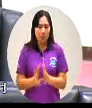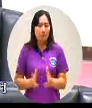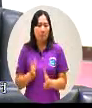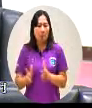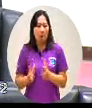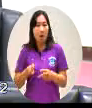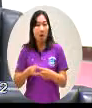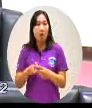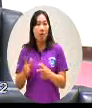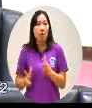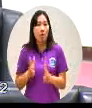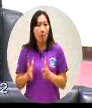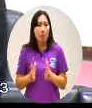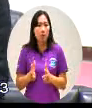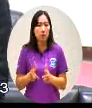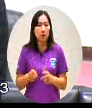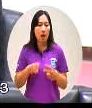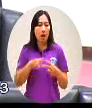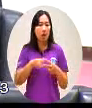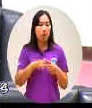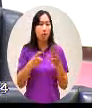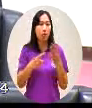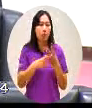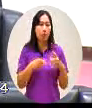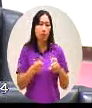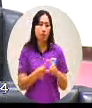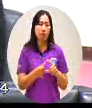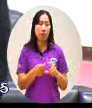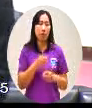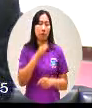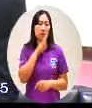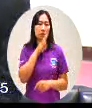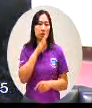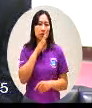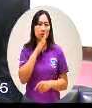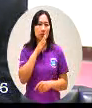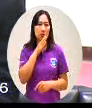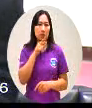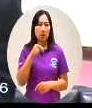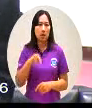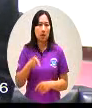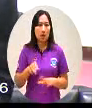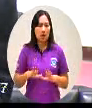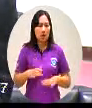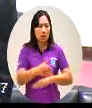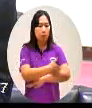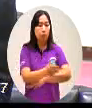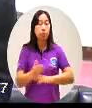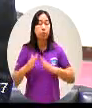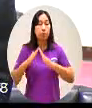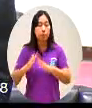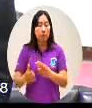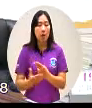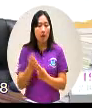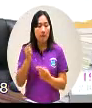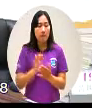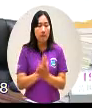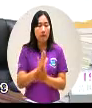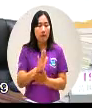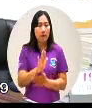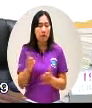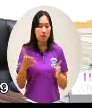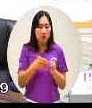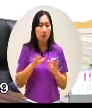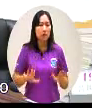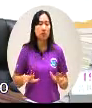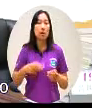啦！你看即个工业区，即一定要时间到啊啦！我知影县市合并拄啊2年吼，都发局甲咱的